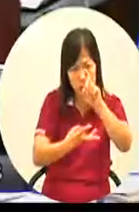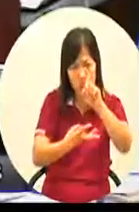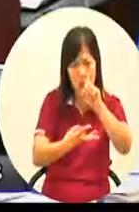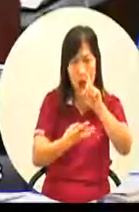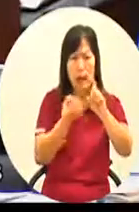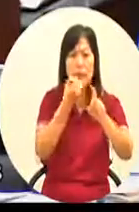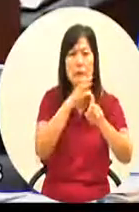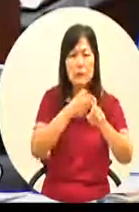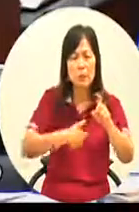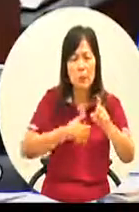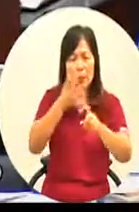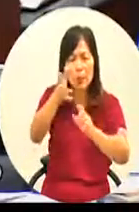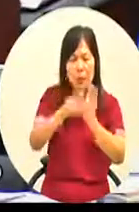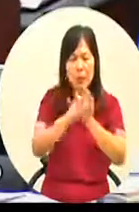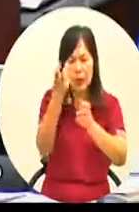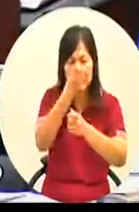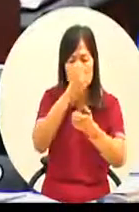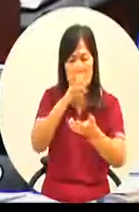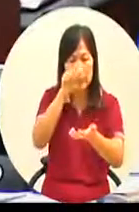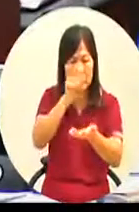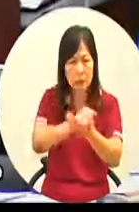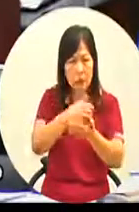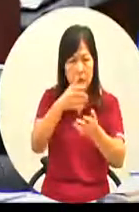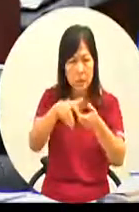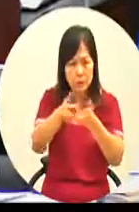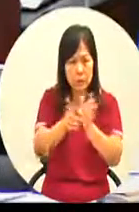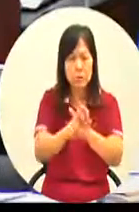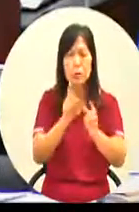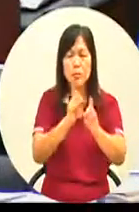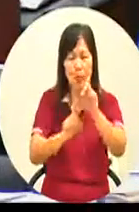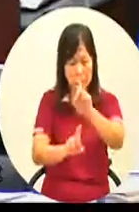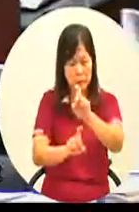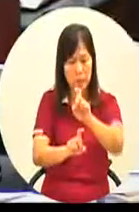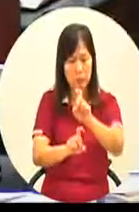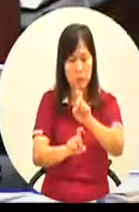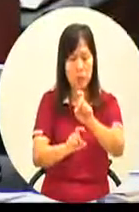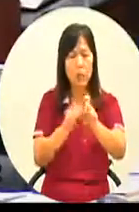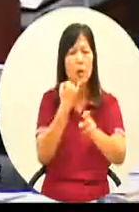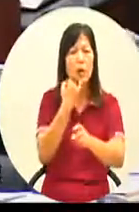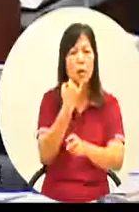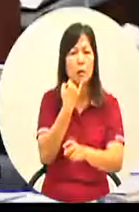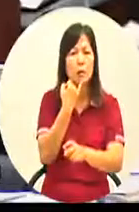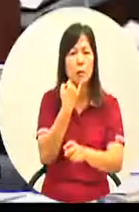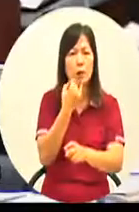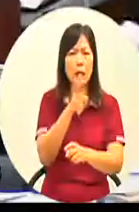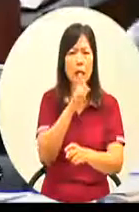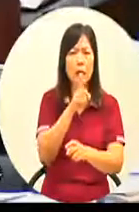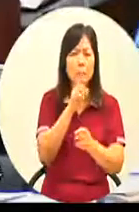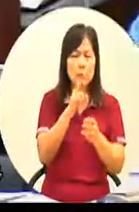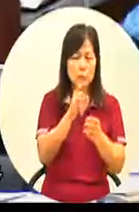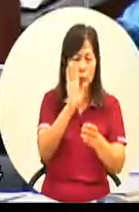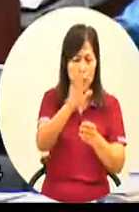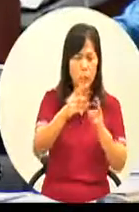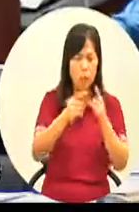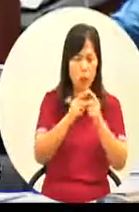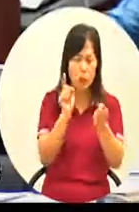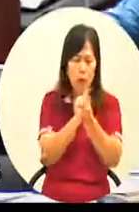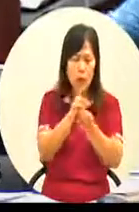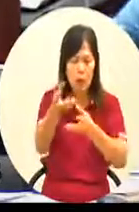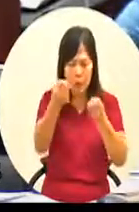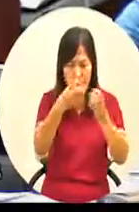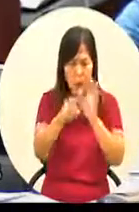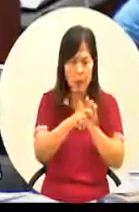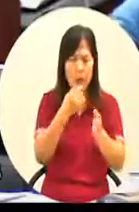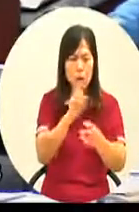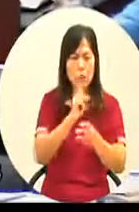我问审计处，伊是讲报到十月初十，但是为对一堆资讯到十月初